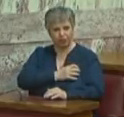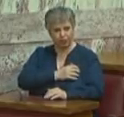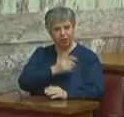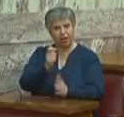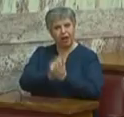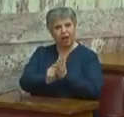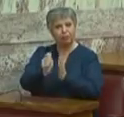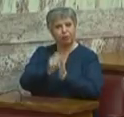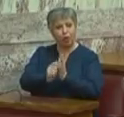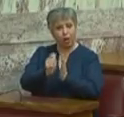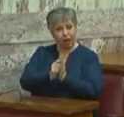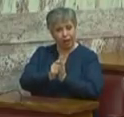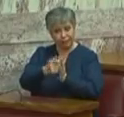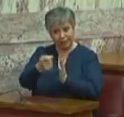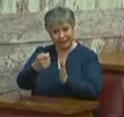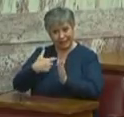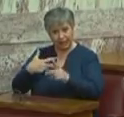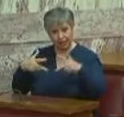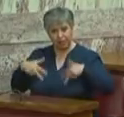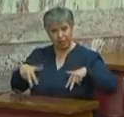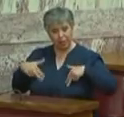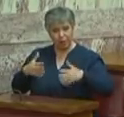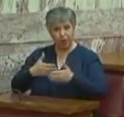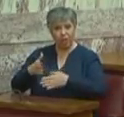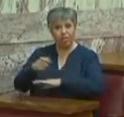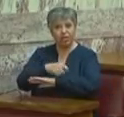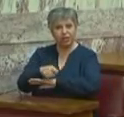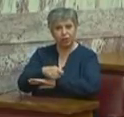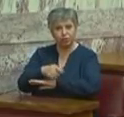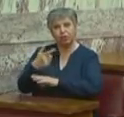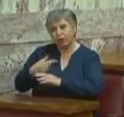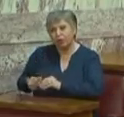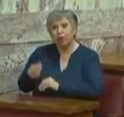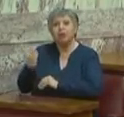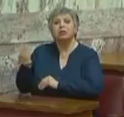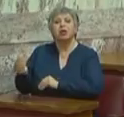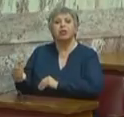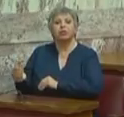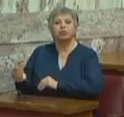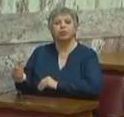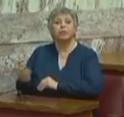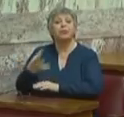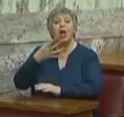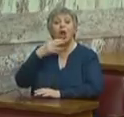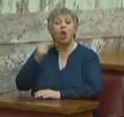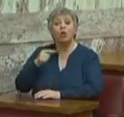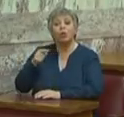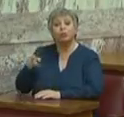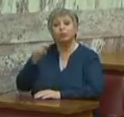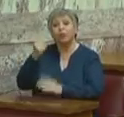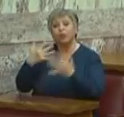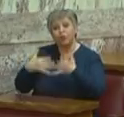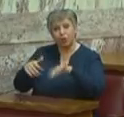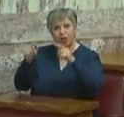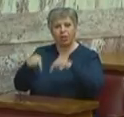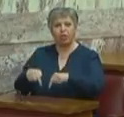και το Υπουργείο Δικαιοσύνης, διότι ενώπιον της Βουλής εκκρεμεί δικογραφία για τα